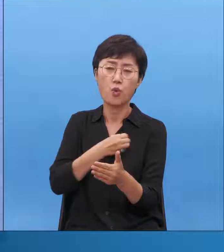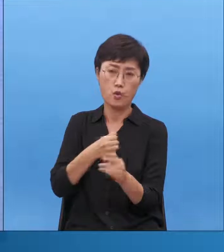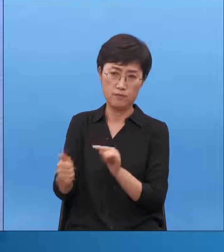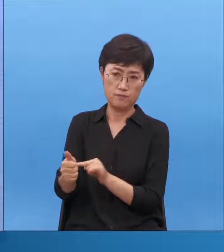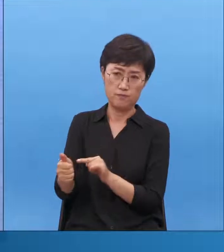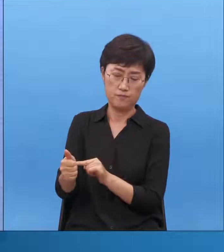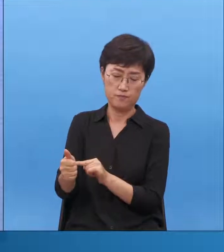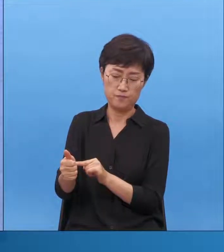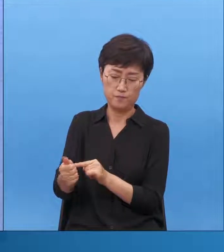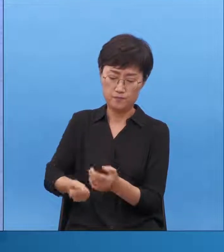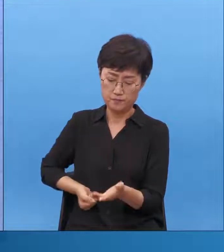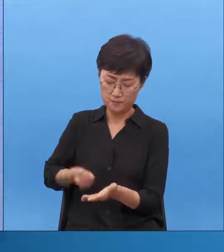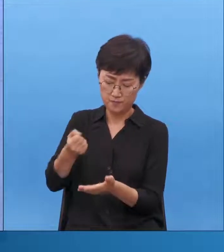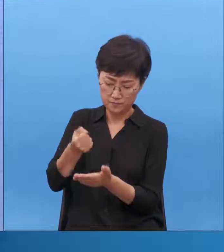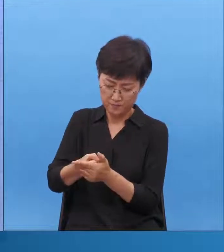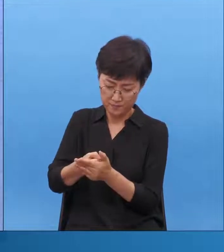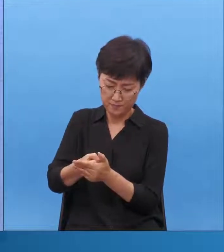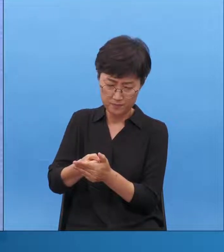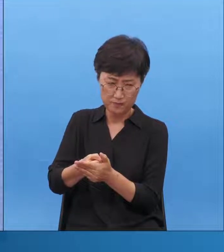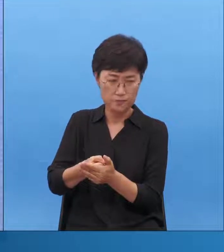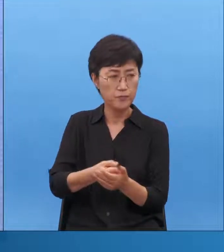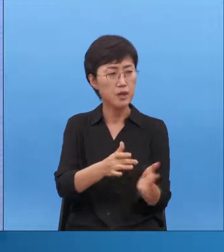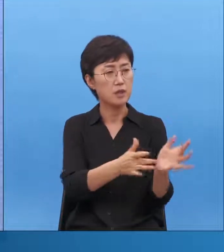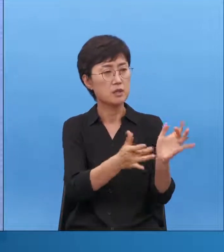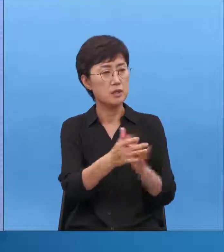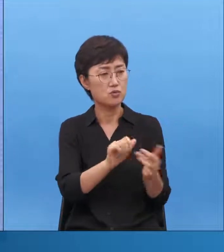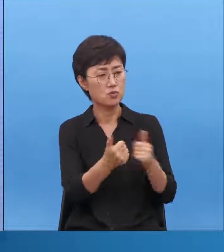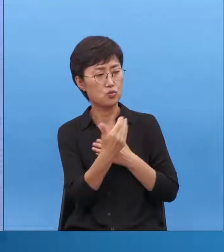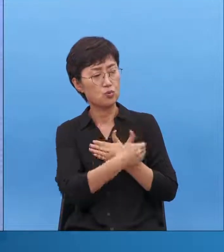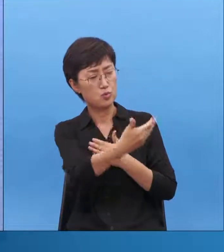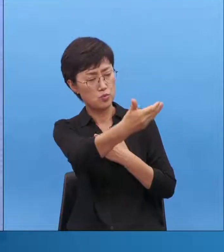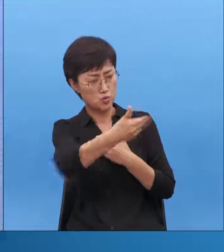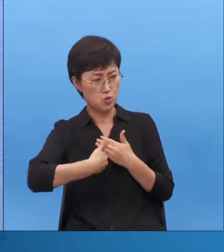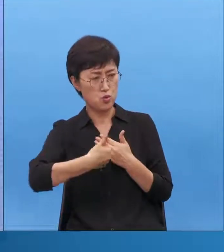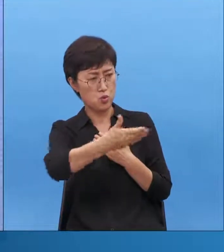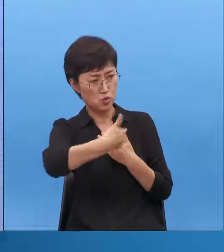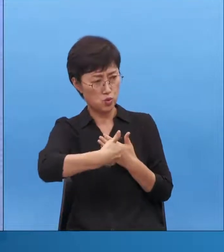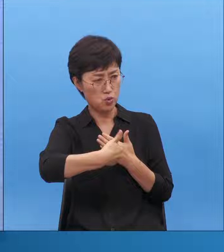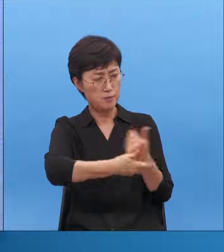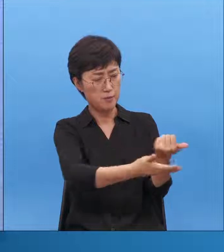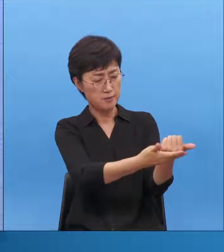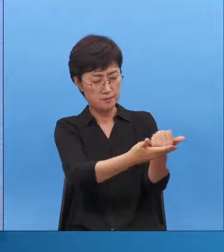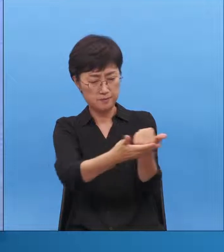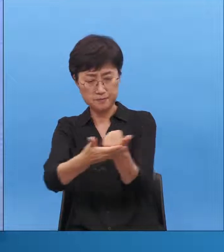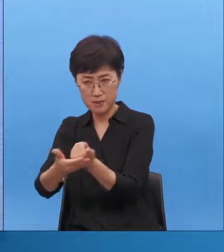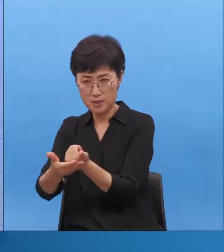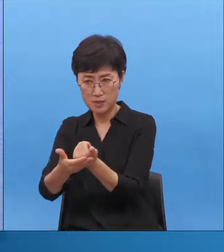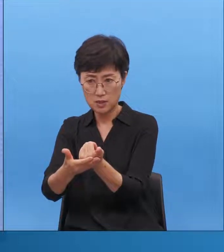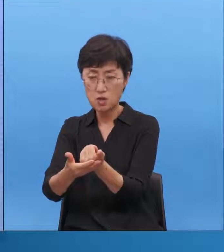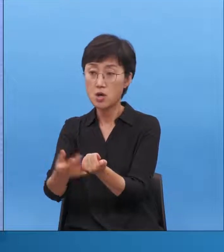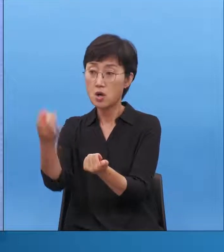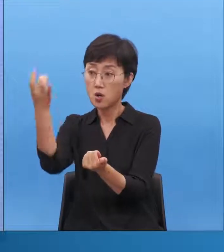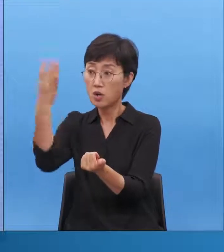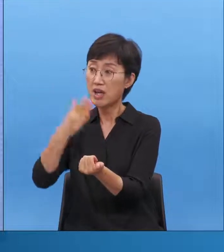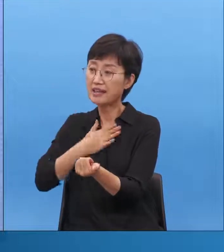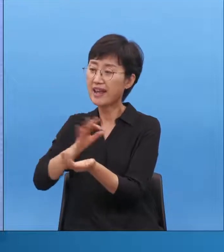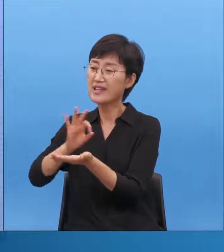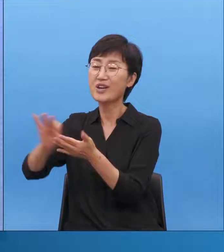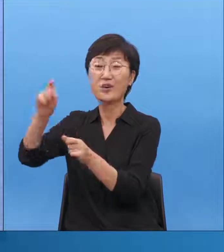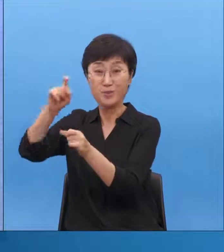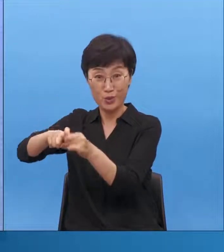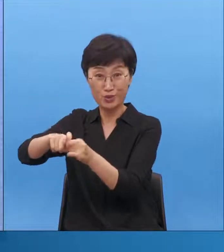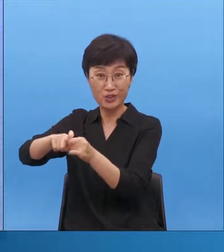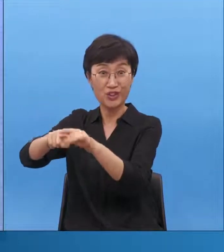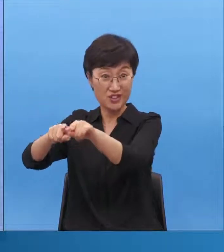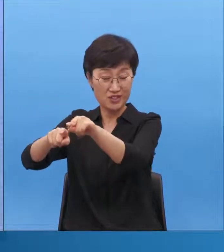요셉이 크게 나타나서 자기 무덤을 내는 거예요. And yet, a prominent member of the council, Joseph of Arimathea, he gave his tomb to Jesus.